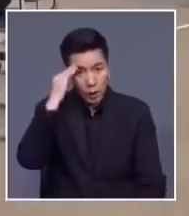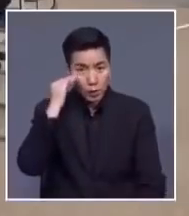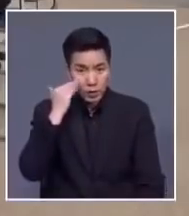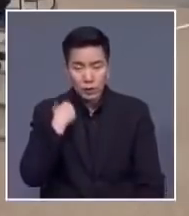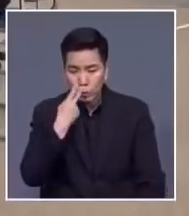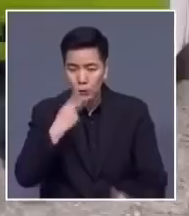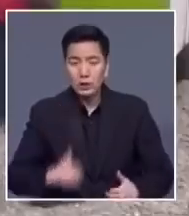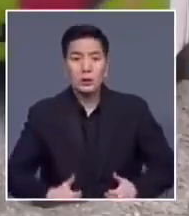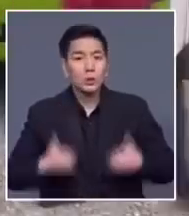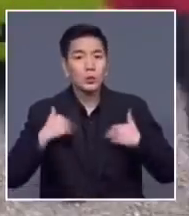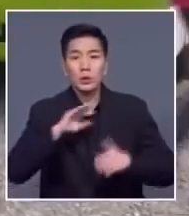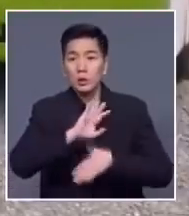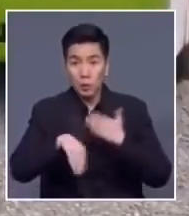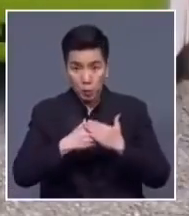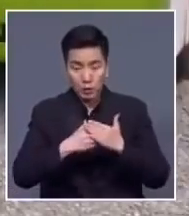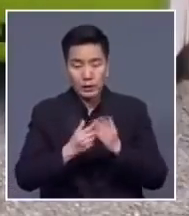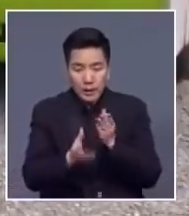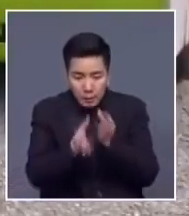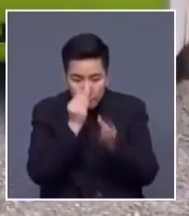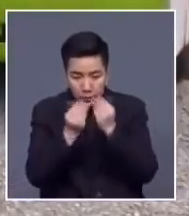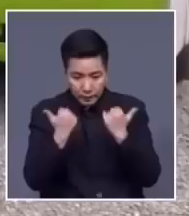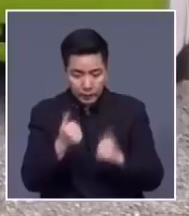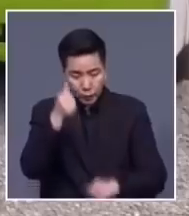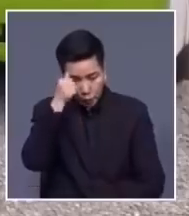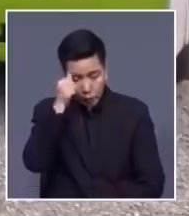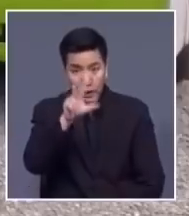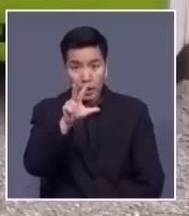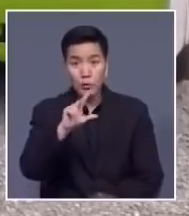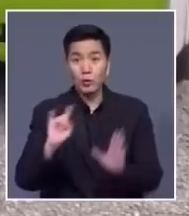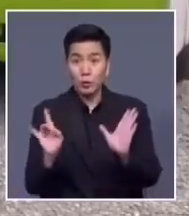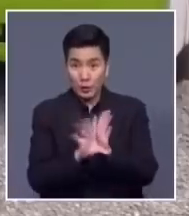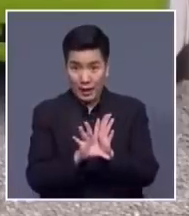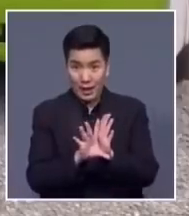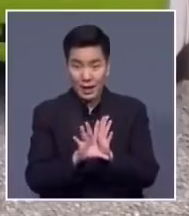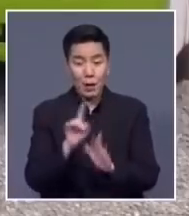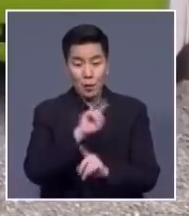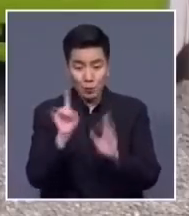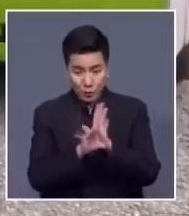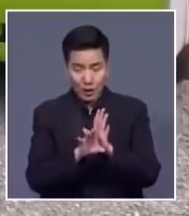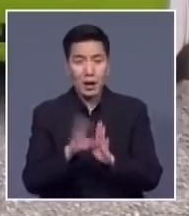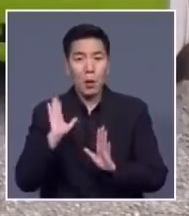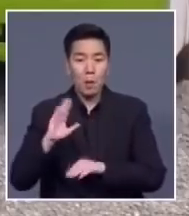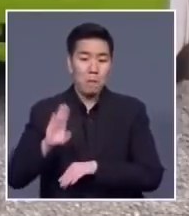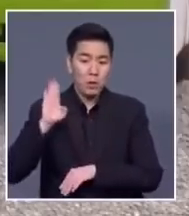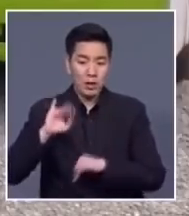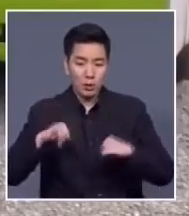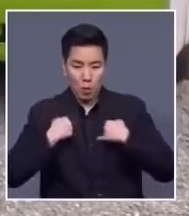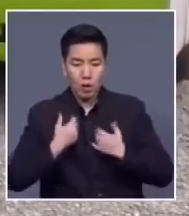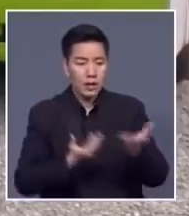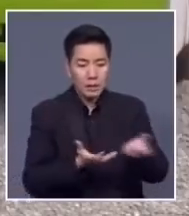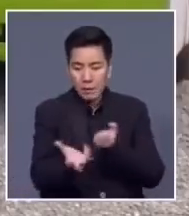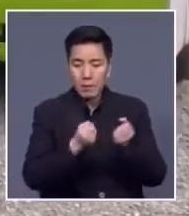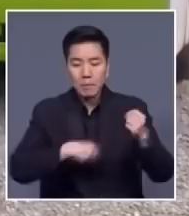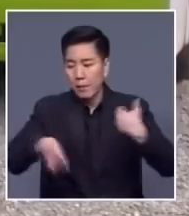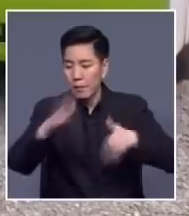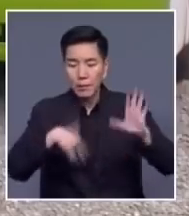องกับชีวิตที่นี่นะครับจะเรียนรู้ในช่วง3วันนี้และที่สำคัญนะครับในวันสุดท้ายนายจ้างจะเดินทางมาที่นี่ครับรับพวกเขาไปทำงานในพื้นที่ต่างๆของประเทศ